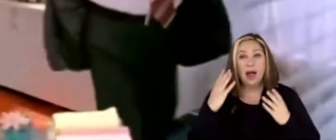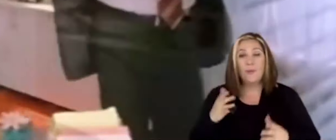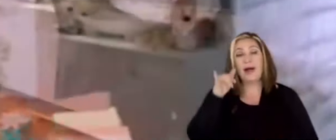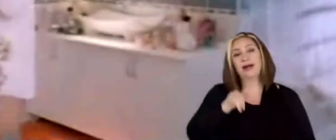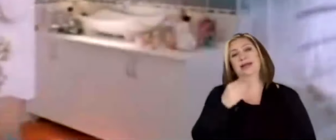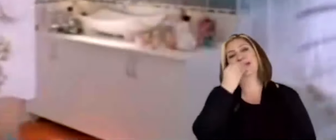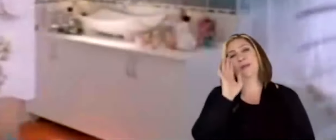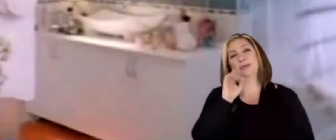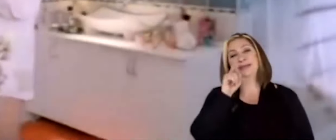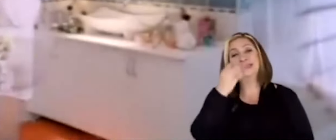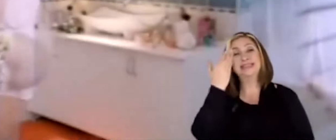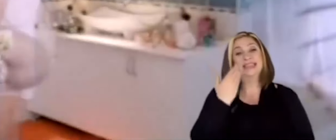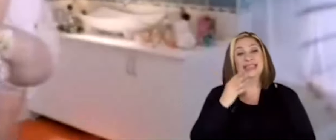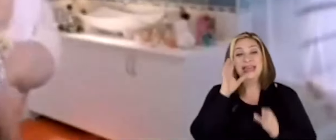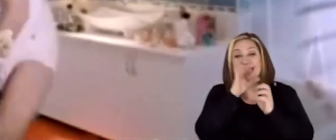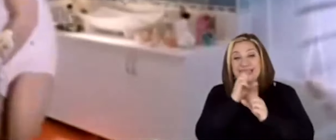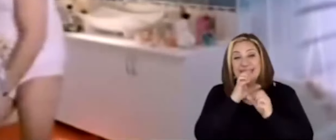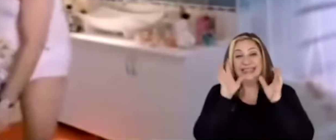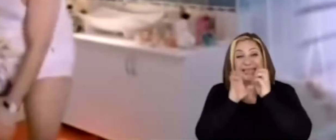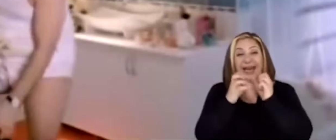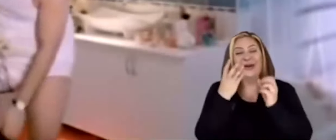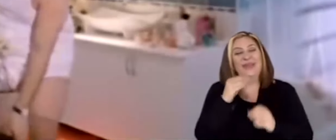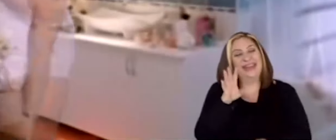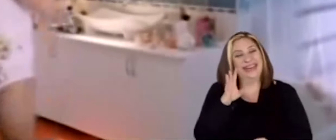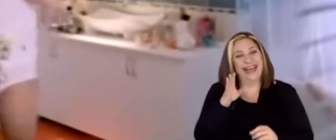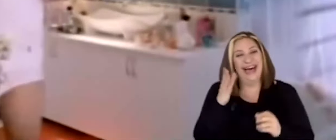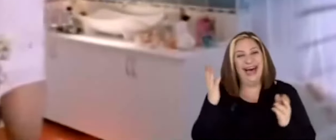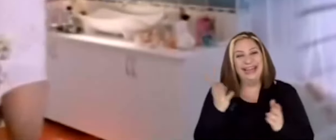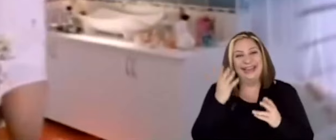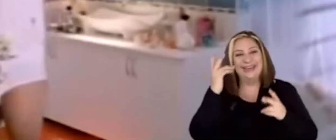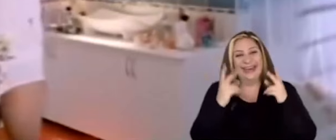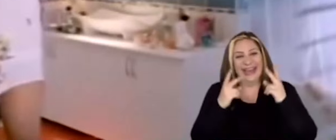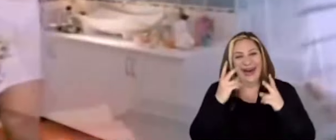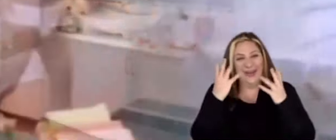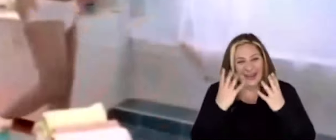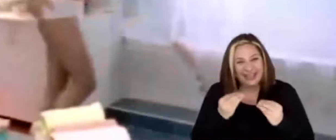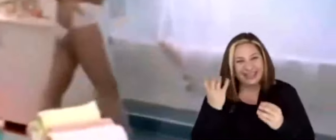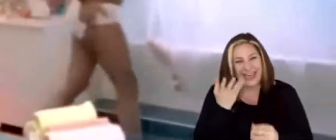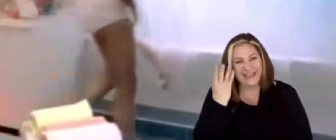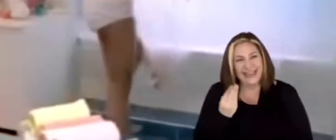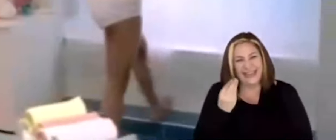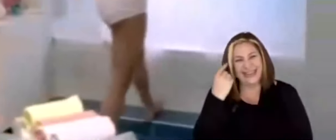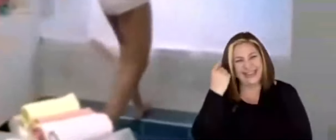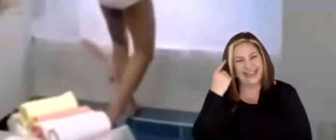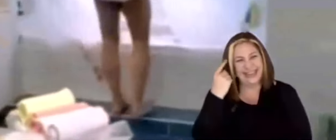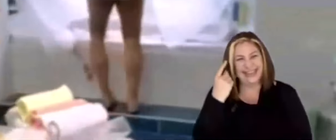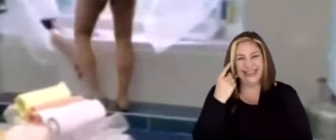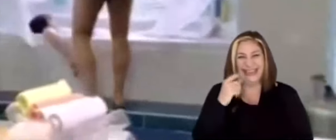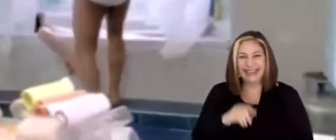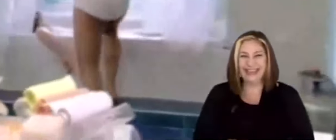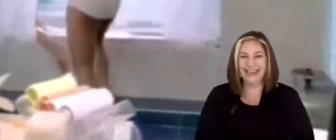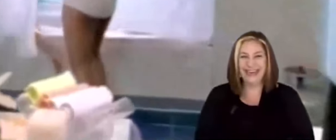hakkını yemeyelim. Seyirciden hiç gizlin saklın olmadı. Hatta bazen acaba olsa daha mı iyi olurdu diye aklımızdan geçmedi de